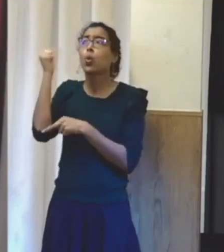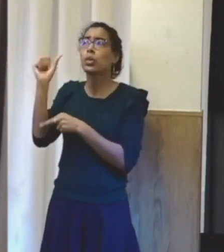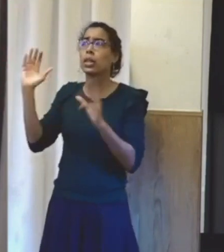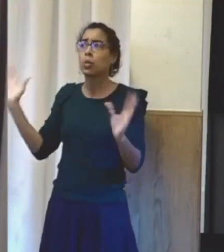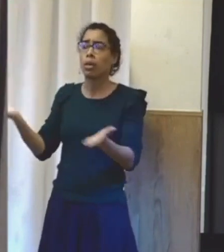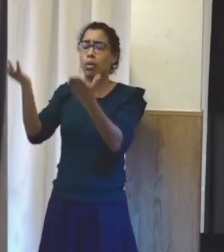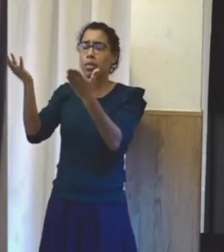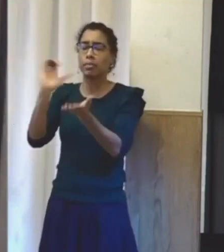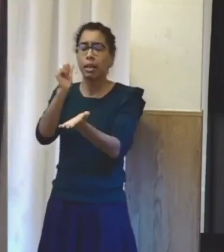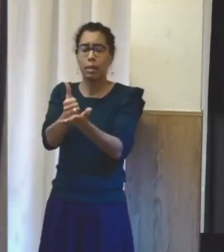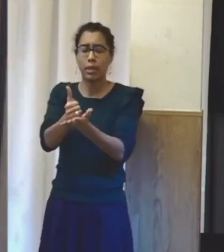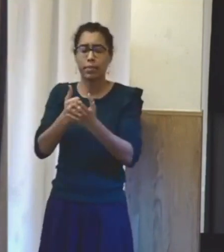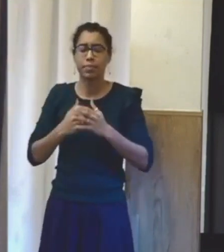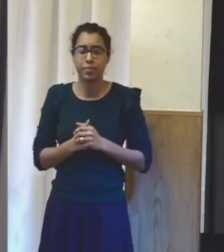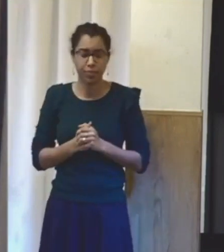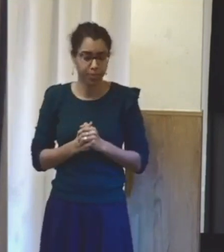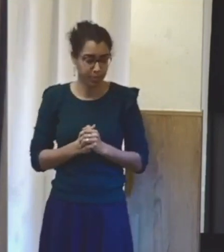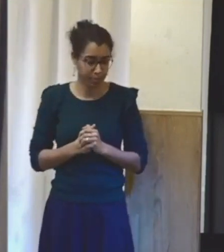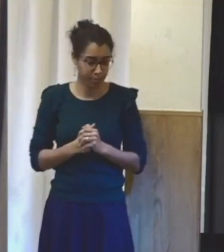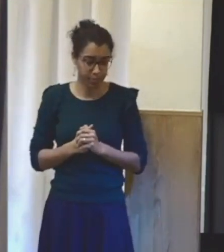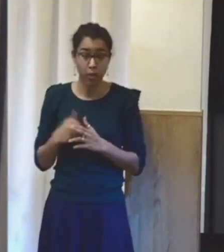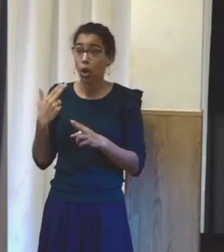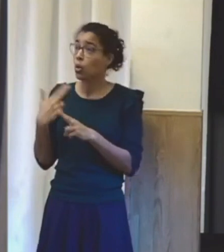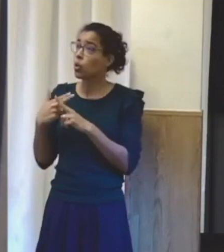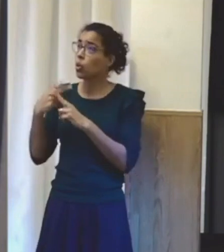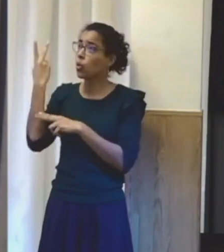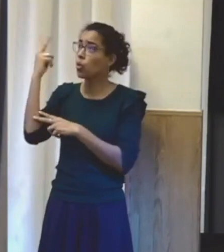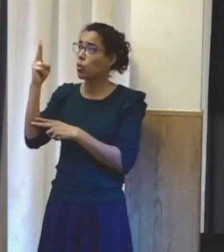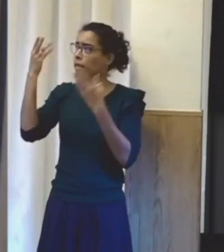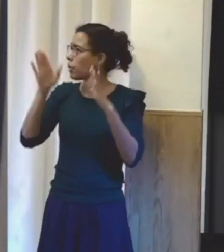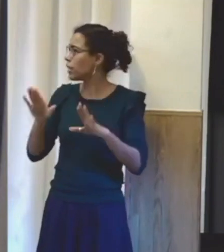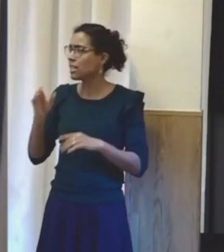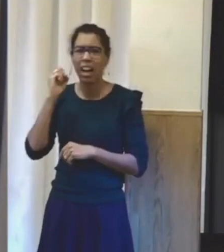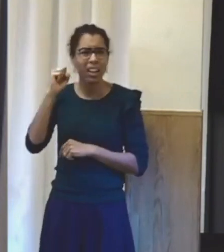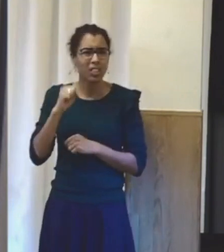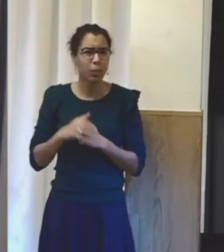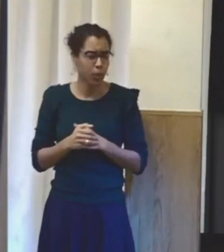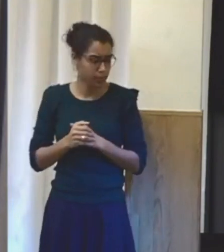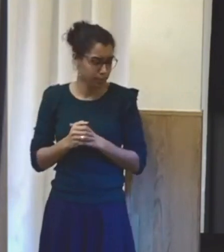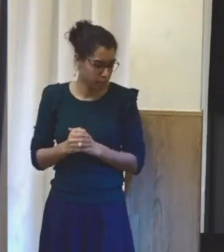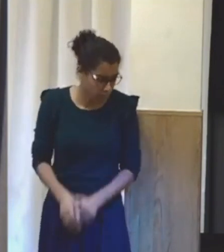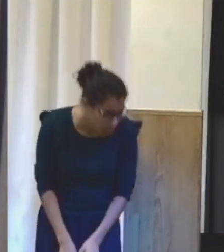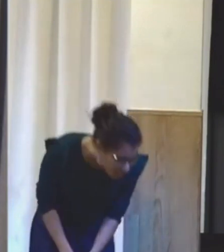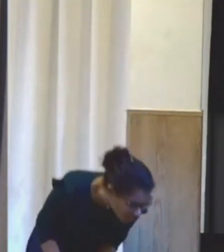Amen. Amen. Que Dieu soit béni. Ça résonne un peu, micro.